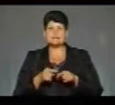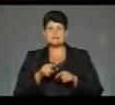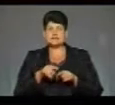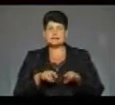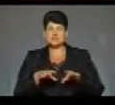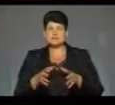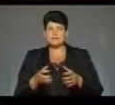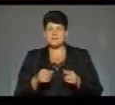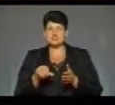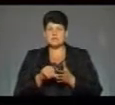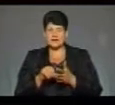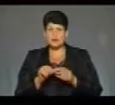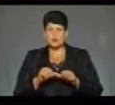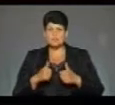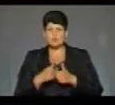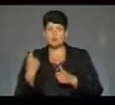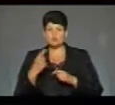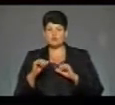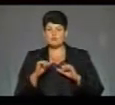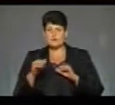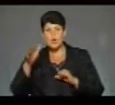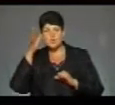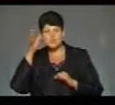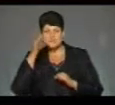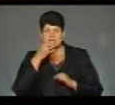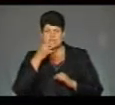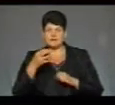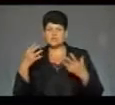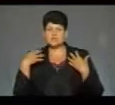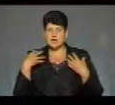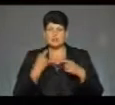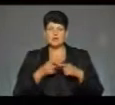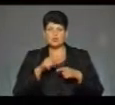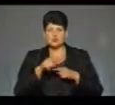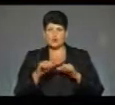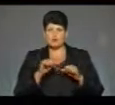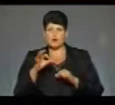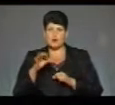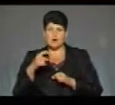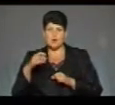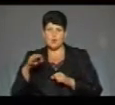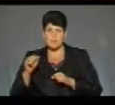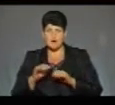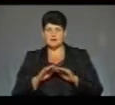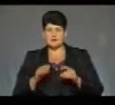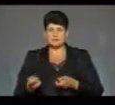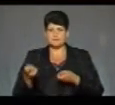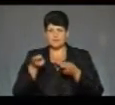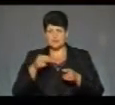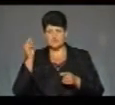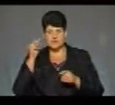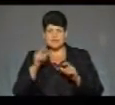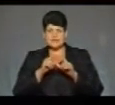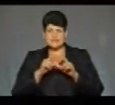прийняли члени комісії обласного управління освіти, повідомила начальниця цього управління Ольга Хома. Дітей довозитимуть до